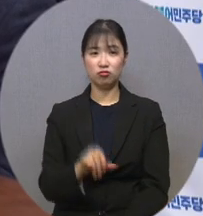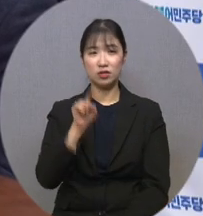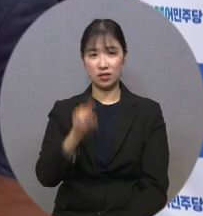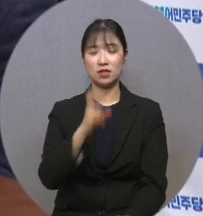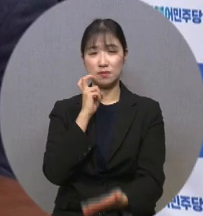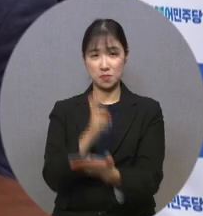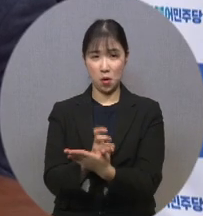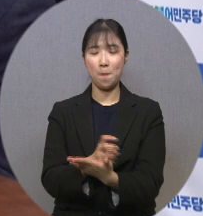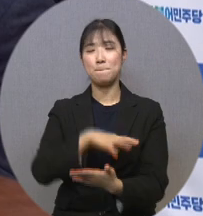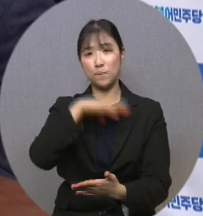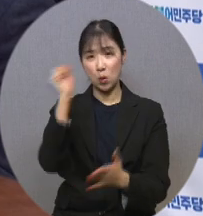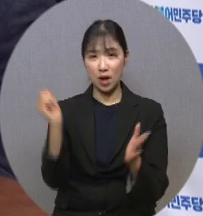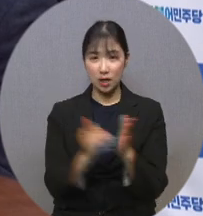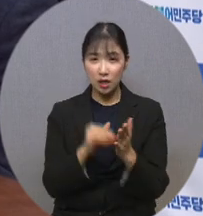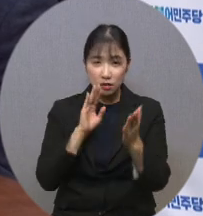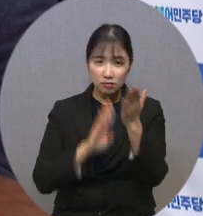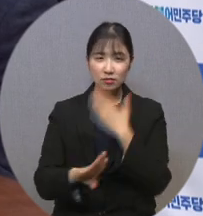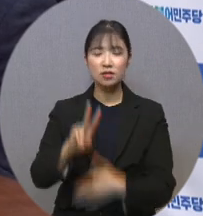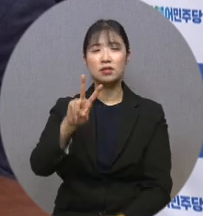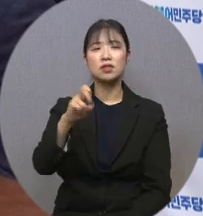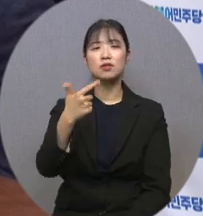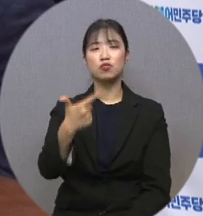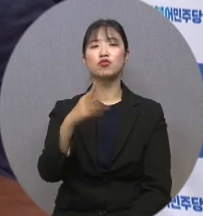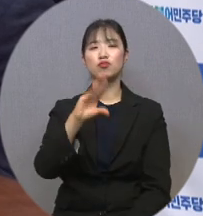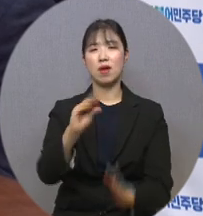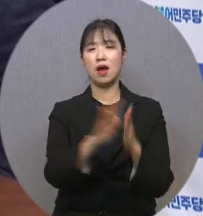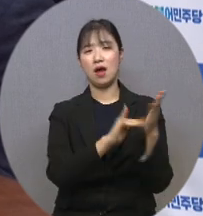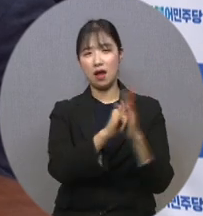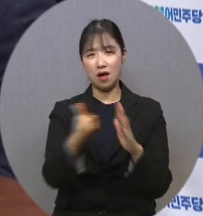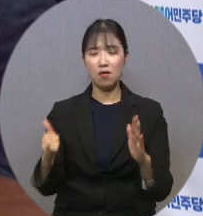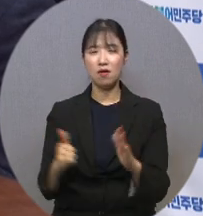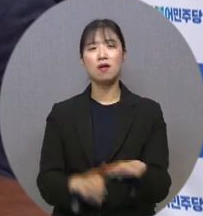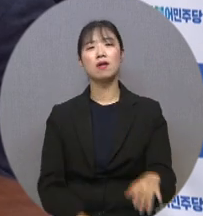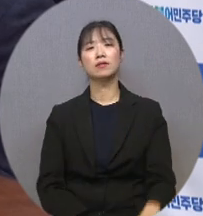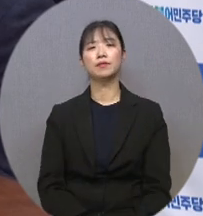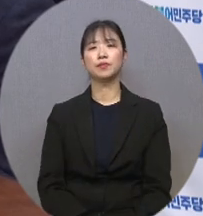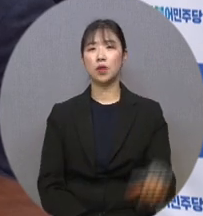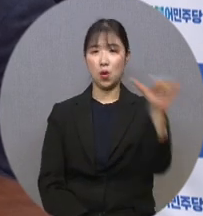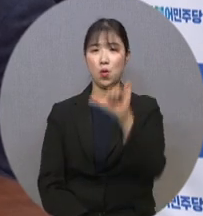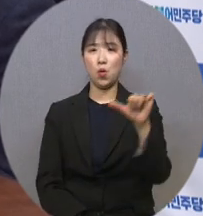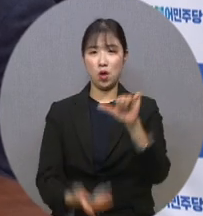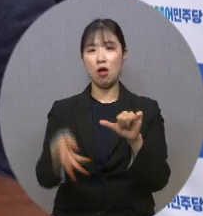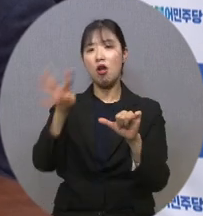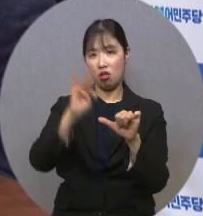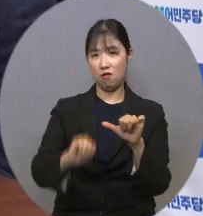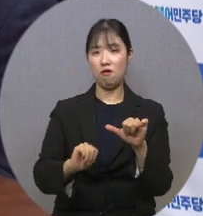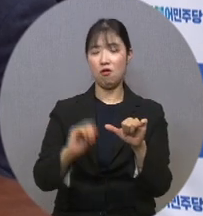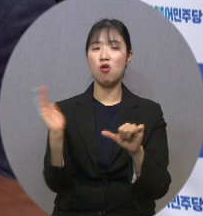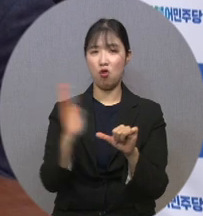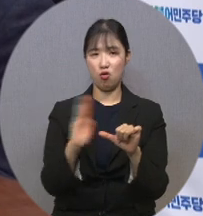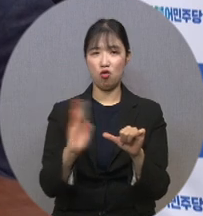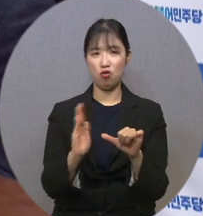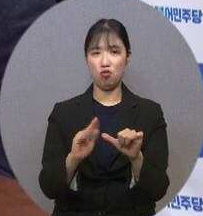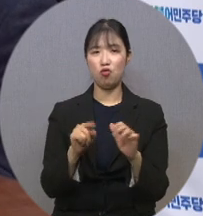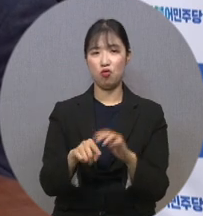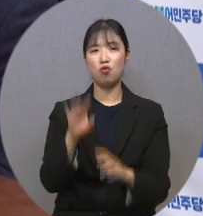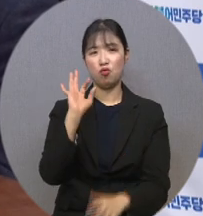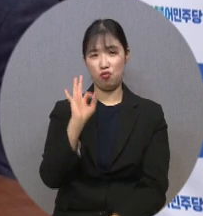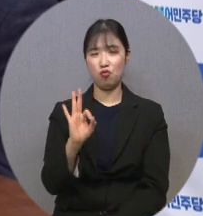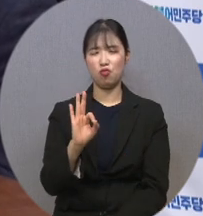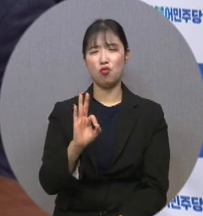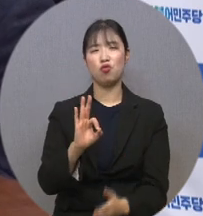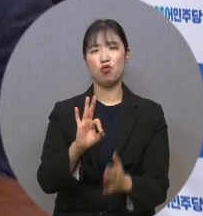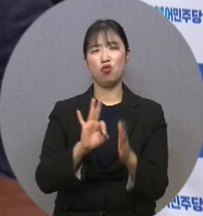법이 통과되고 나서 26만 가구에게 그 5천억 정도의 그분들이